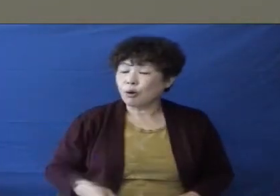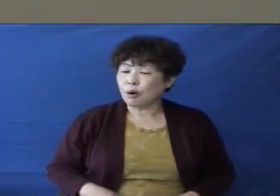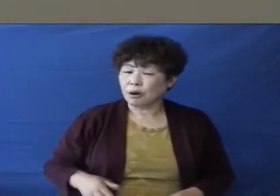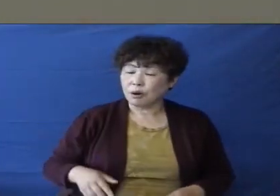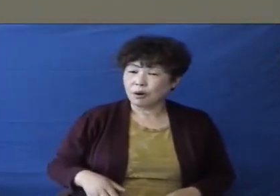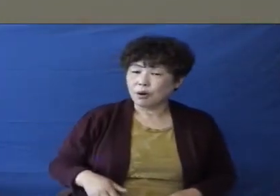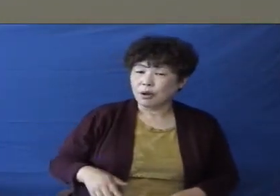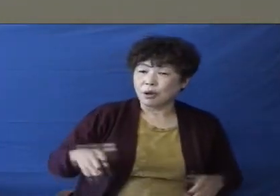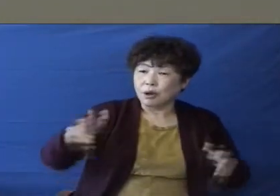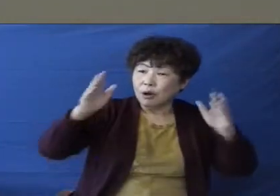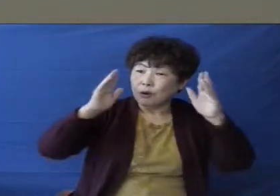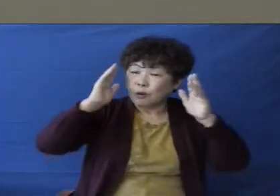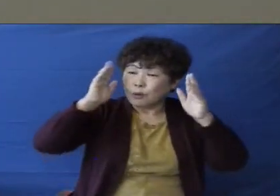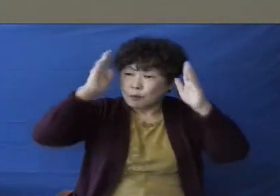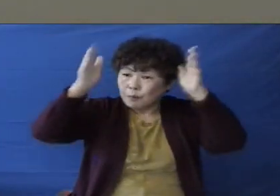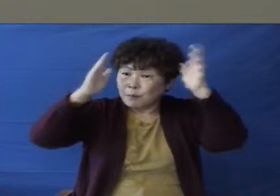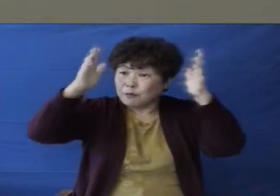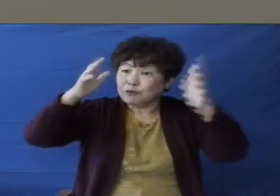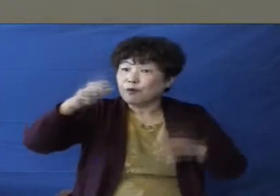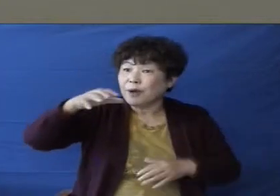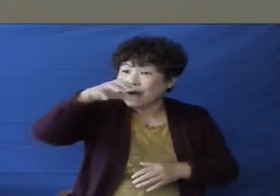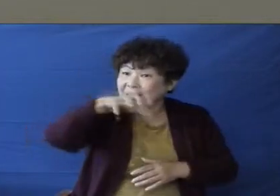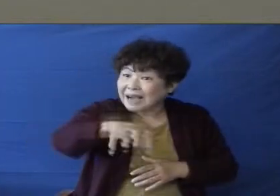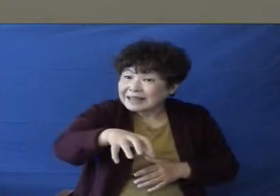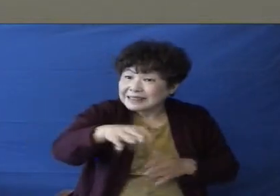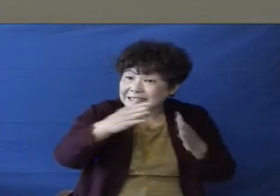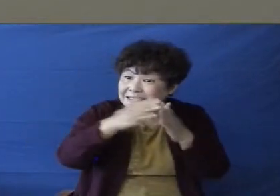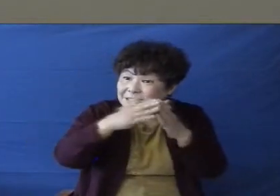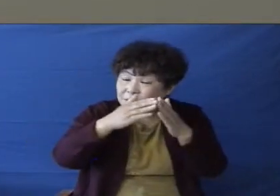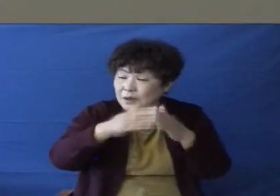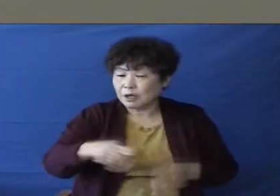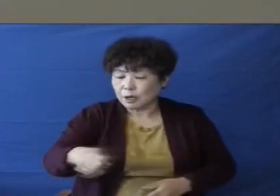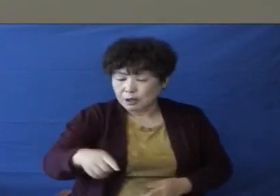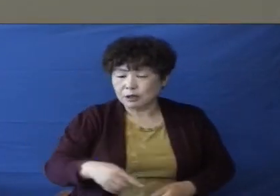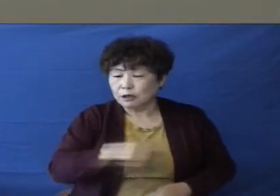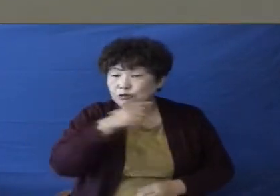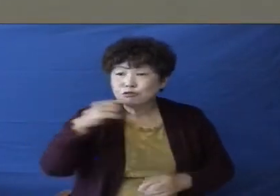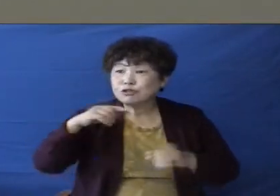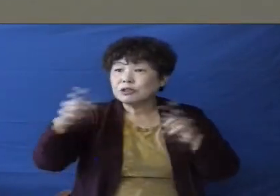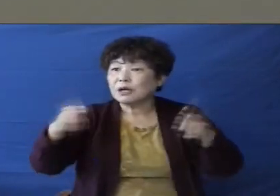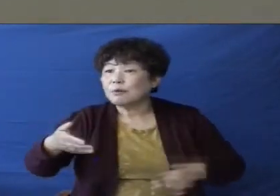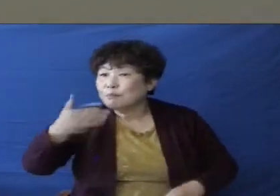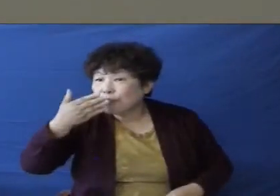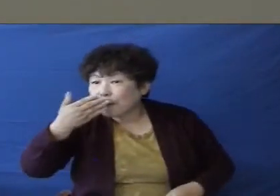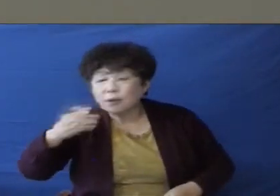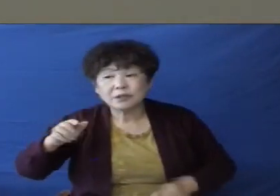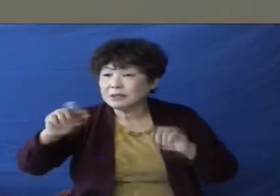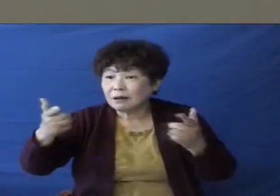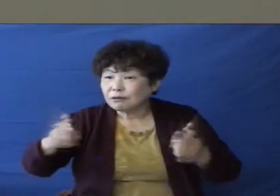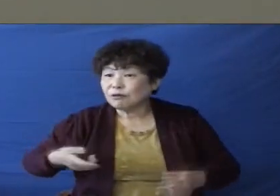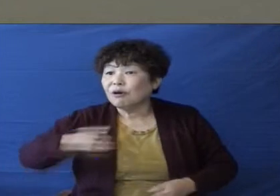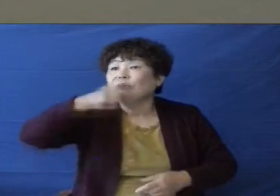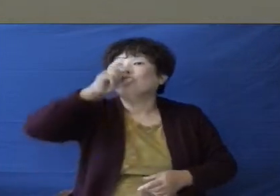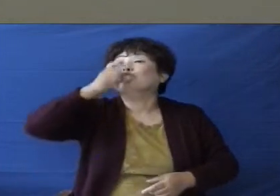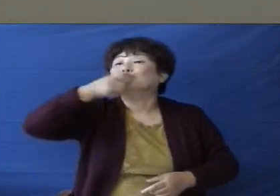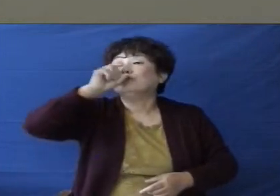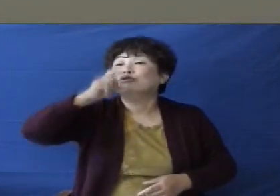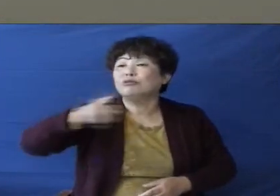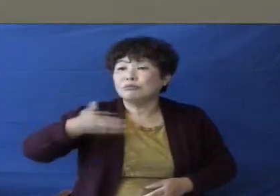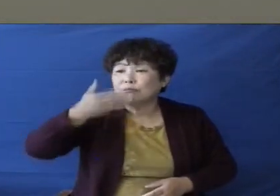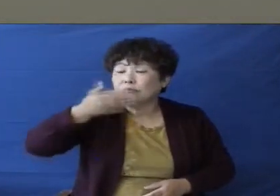안식일이라고 해서 안목이 냐 아 그 불쌍하다고 데리고 가서 풀 뜯기고 물